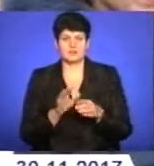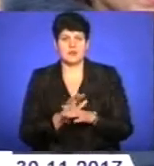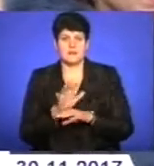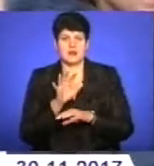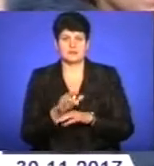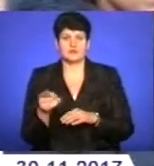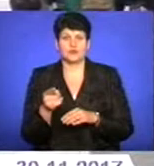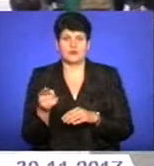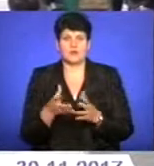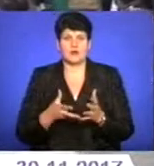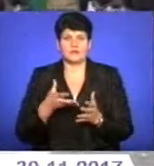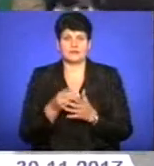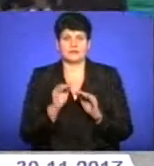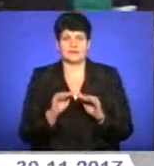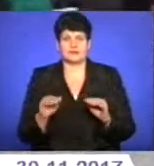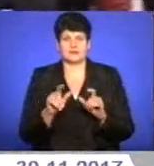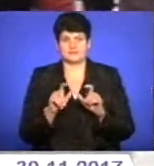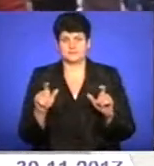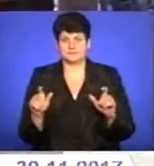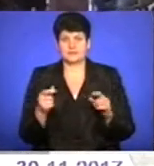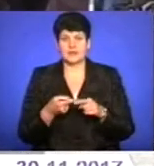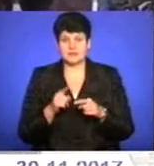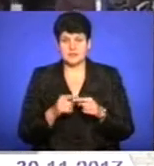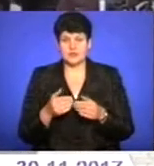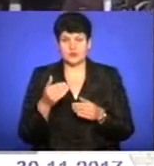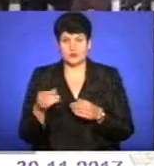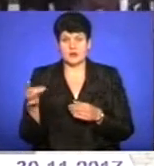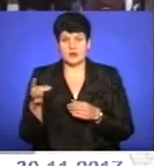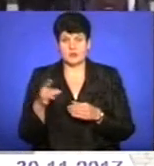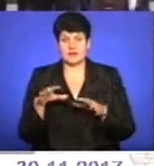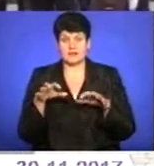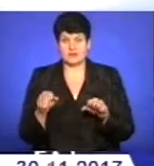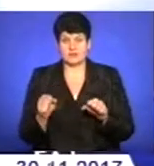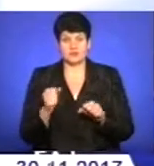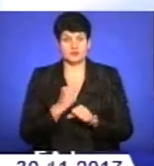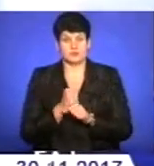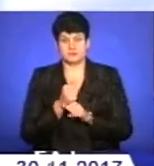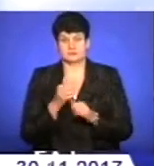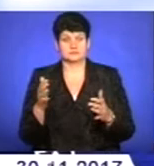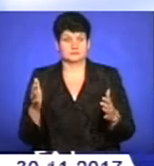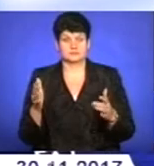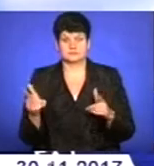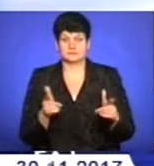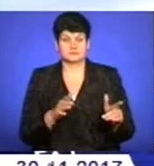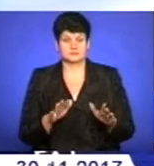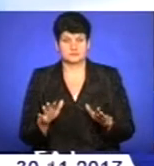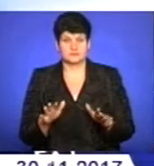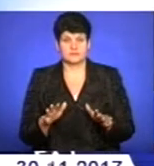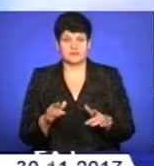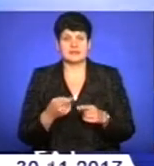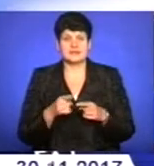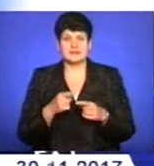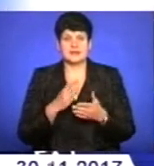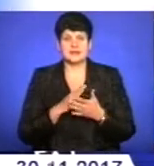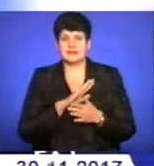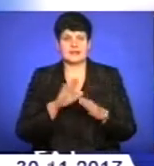до Тернополя на оплату дитячих садочків. Такий крок районна влада зробити не готова. На нашу думку, воно є незаконним і